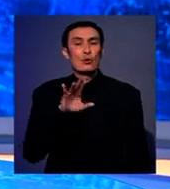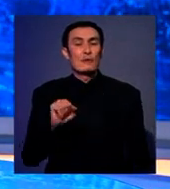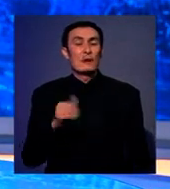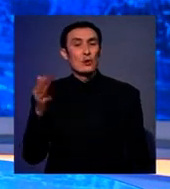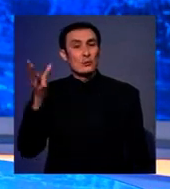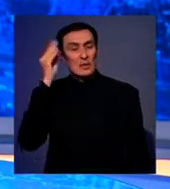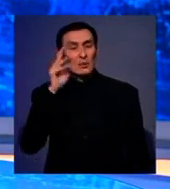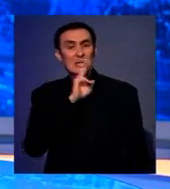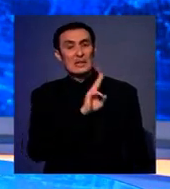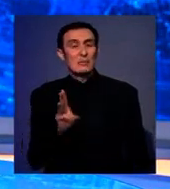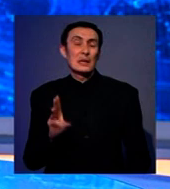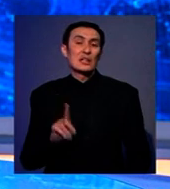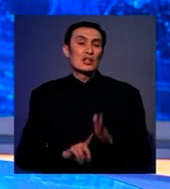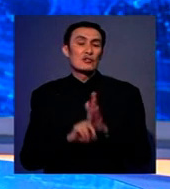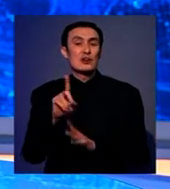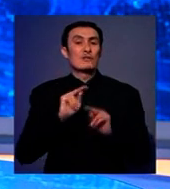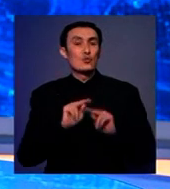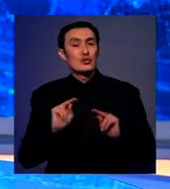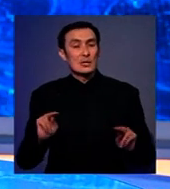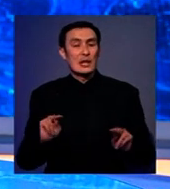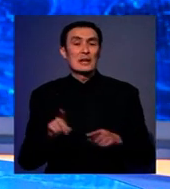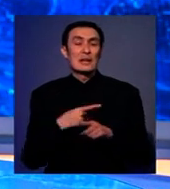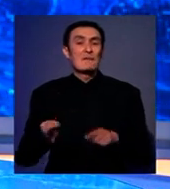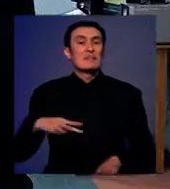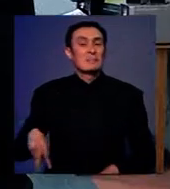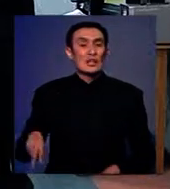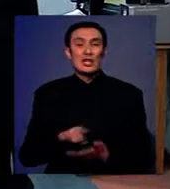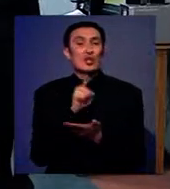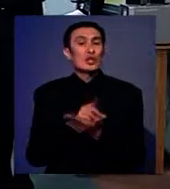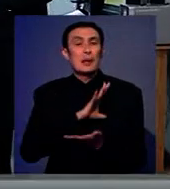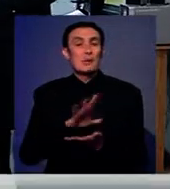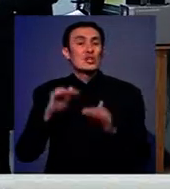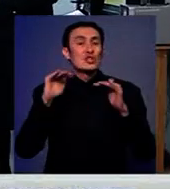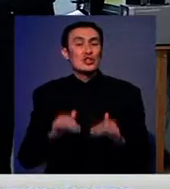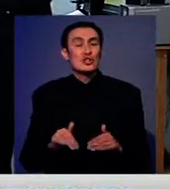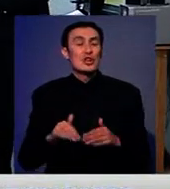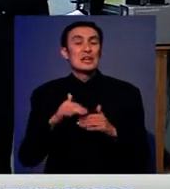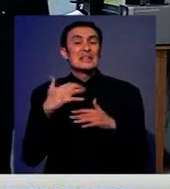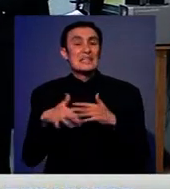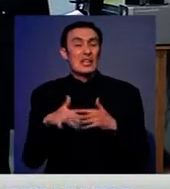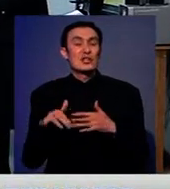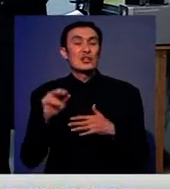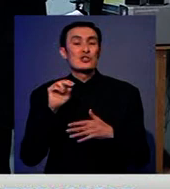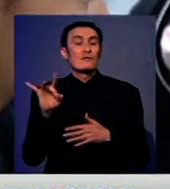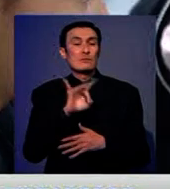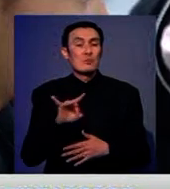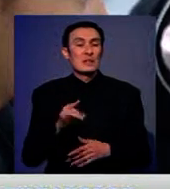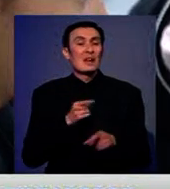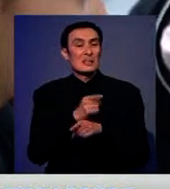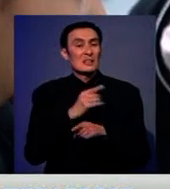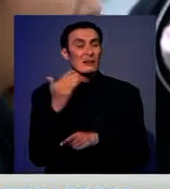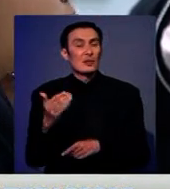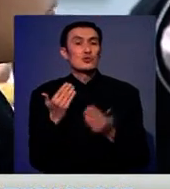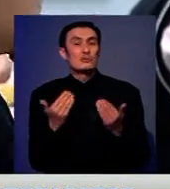мнению, заработная плата начинающего учителя или воспитателя не должна быть ниже средней по республике. Смирнова